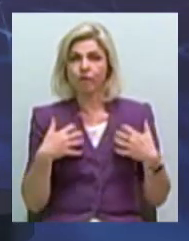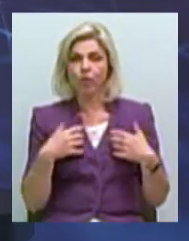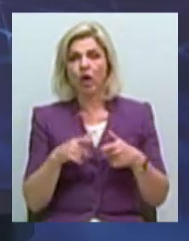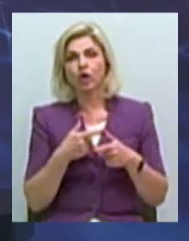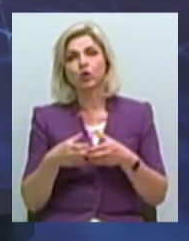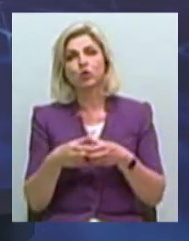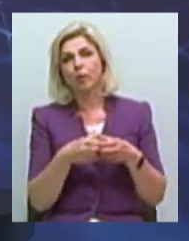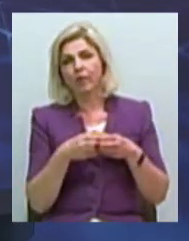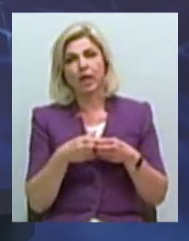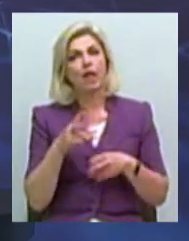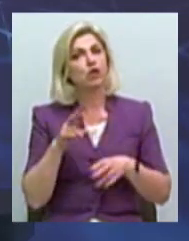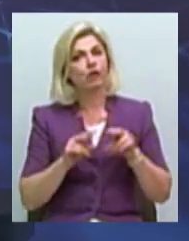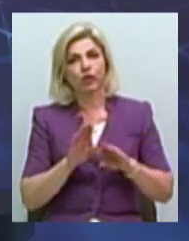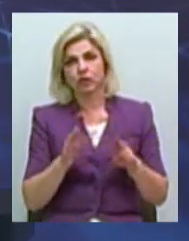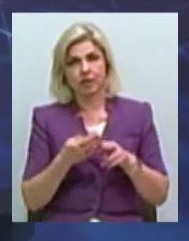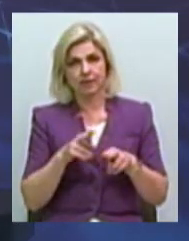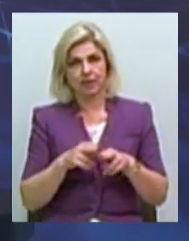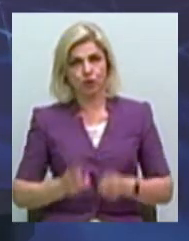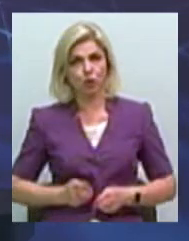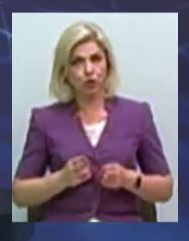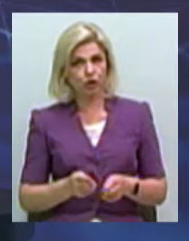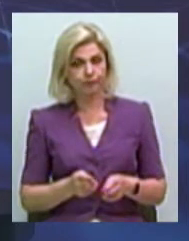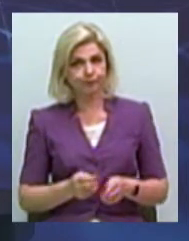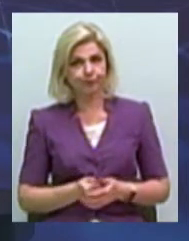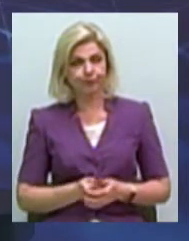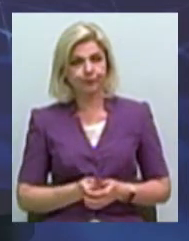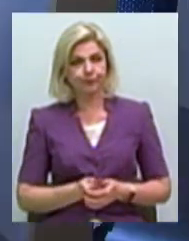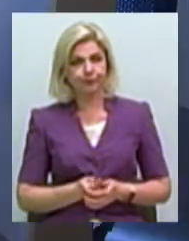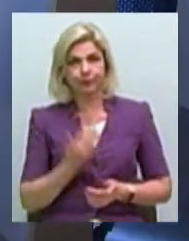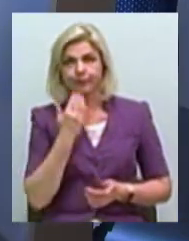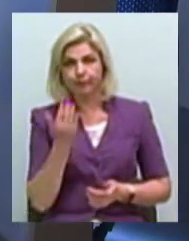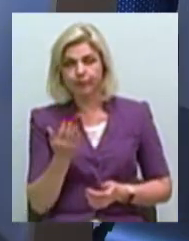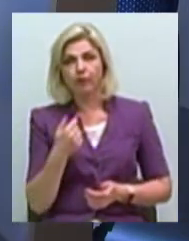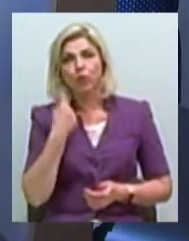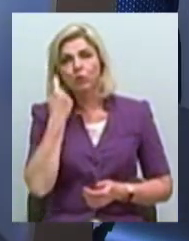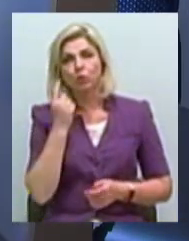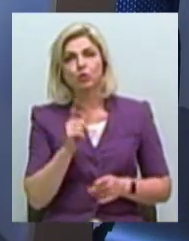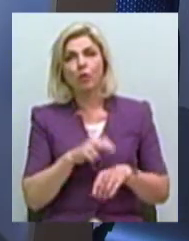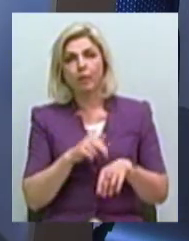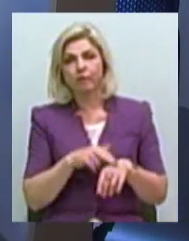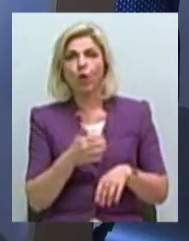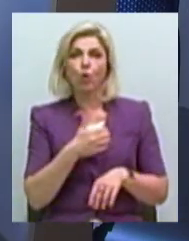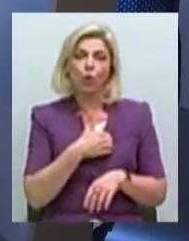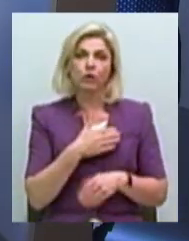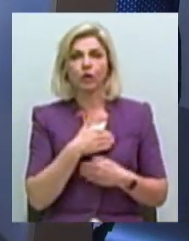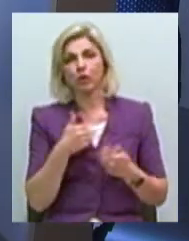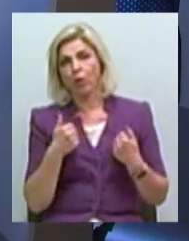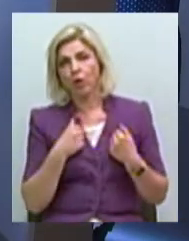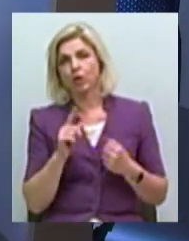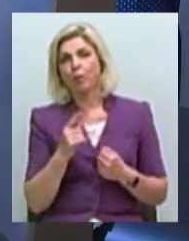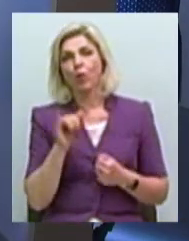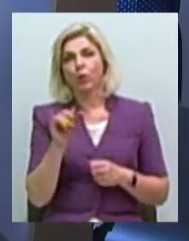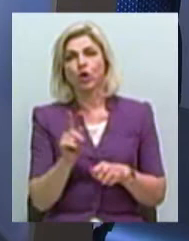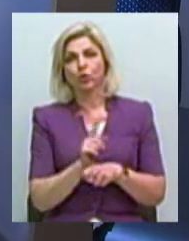не вважає це злочинами? Я думаю, що правоохоронці не можуть хотіти або не хотіти, тому що в них є